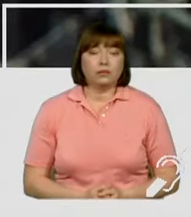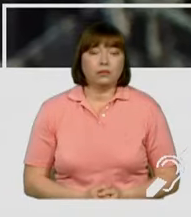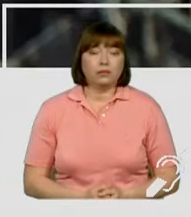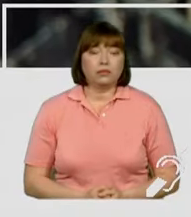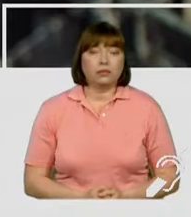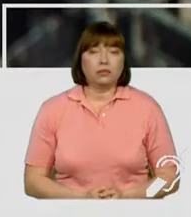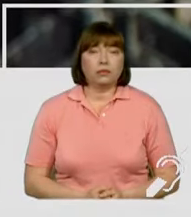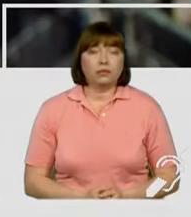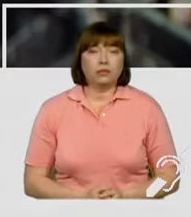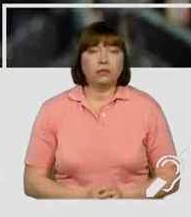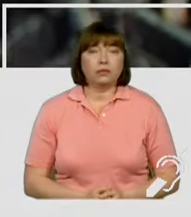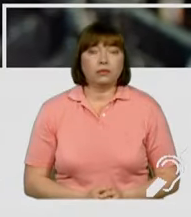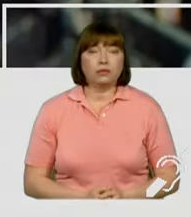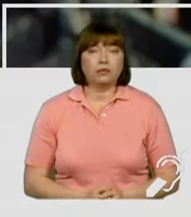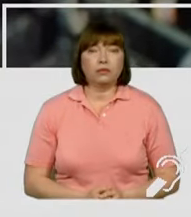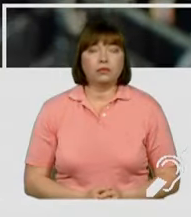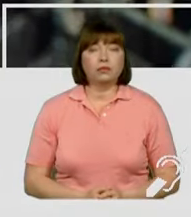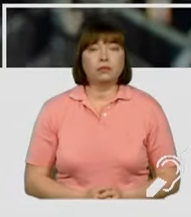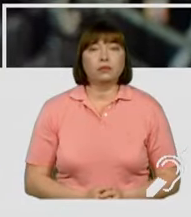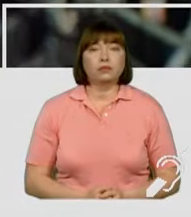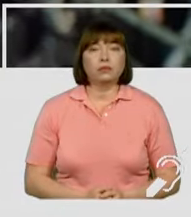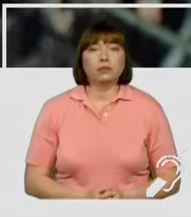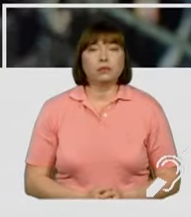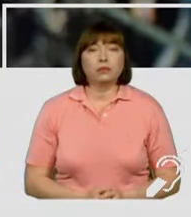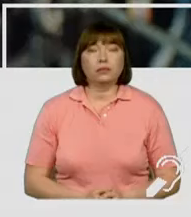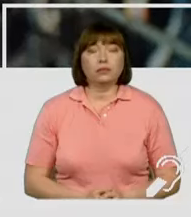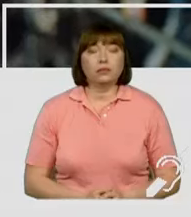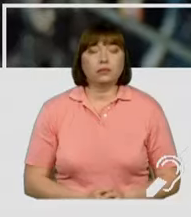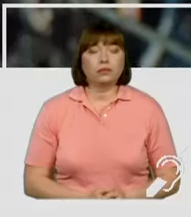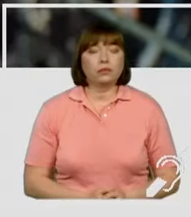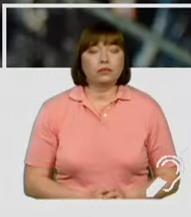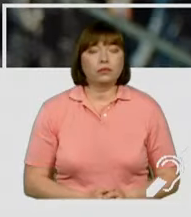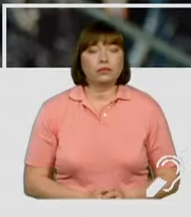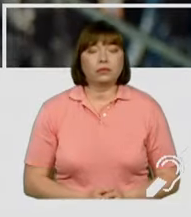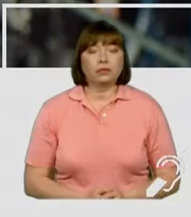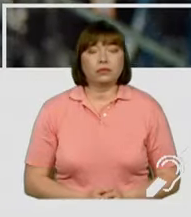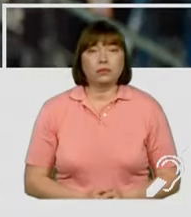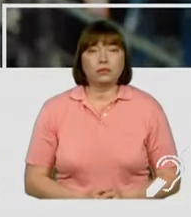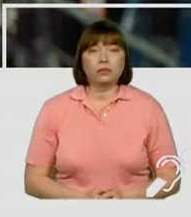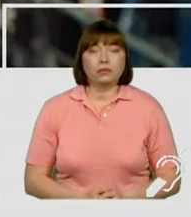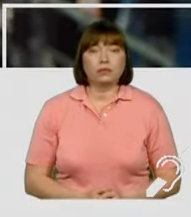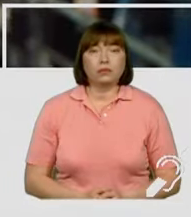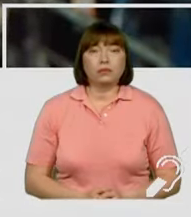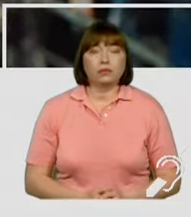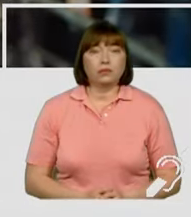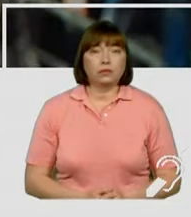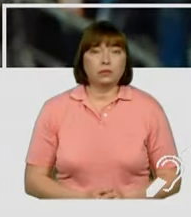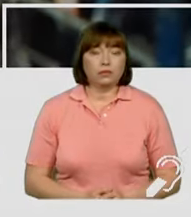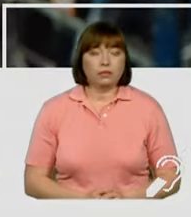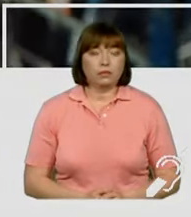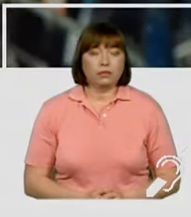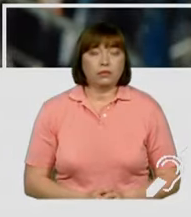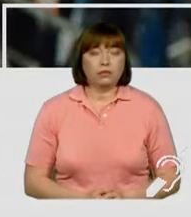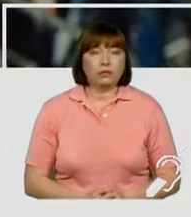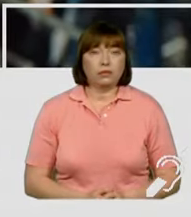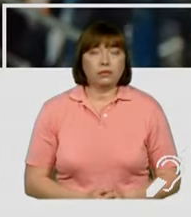still aside of the global efforts of the Global Peace Summit. To President Biden, the leader of